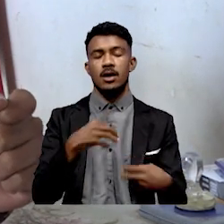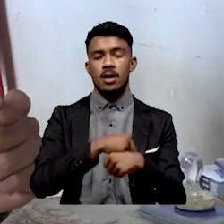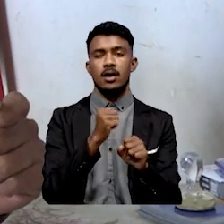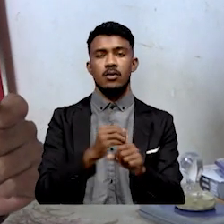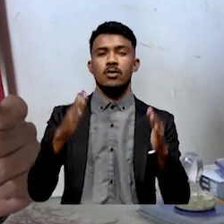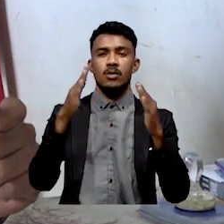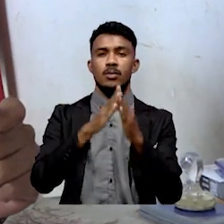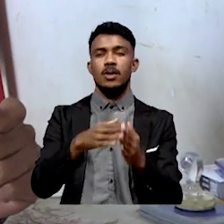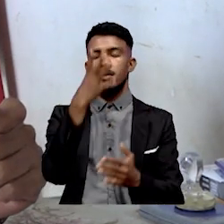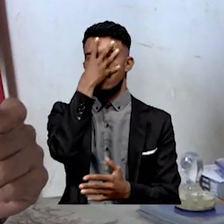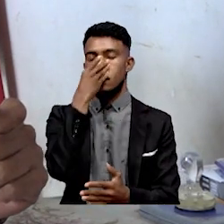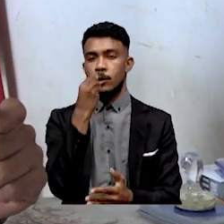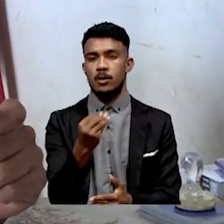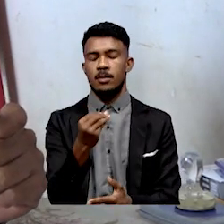tauba.